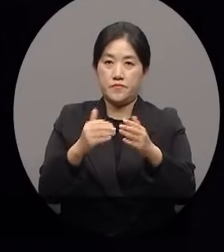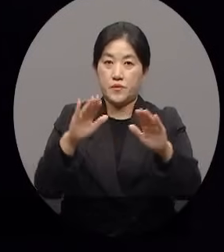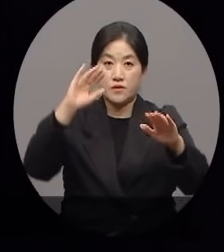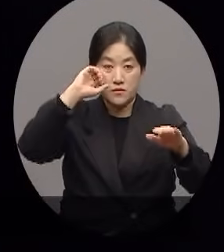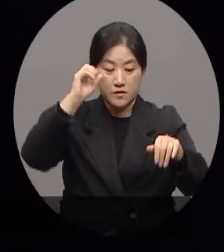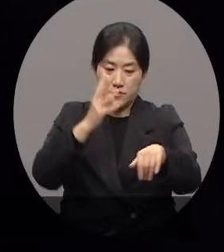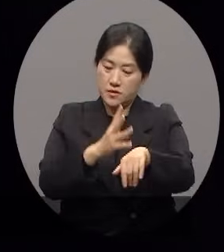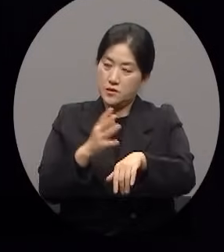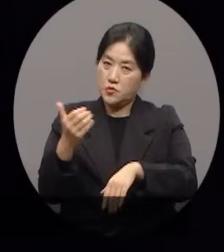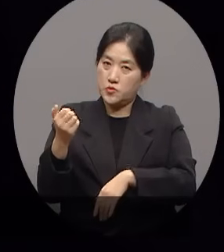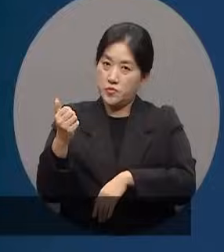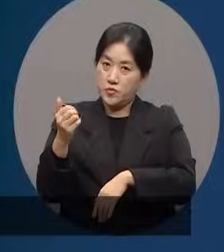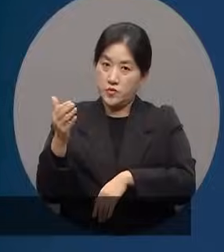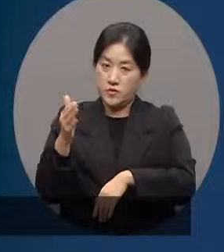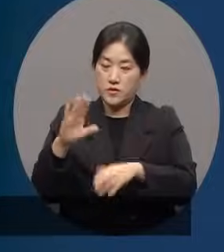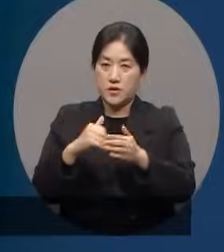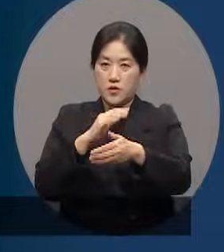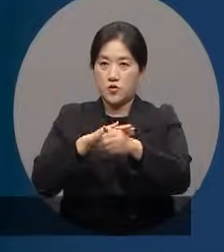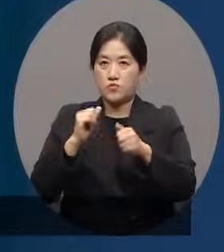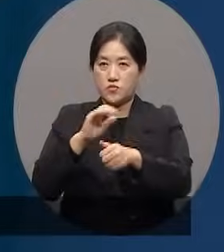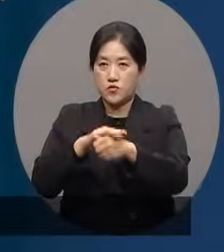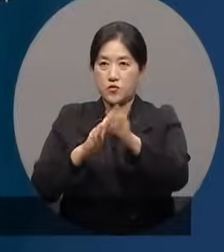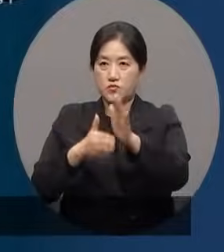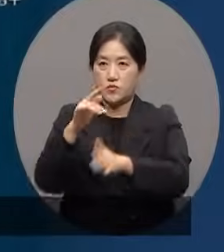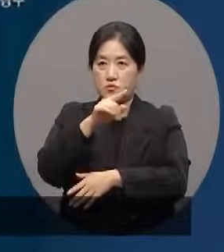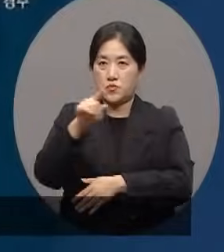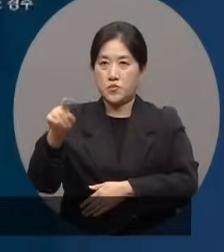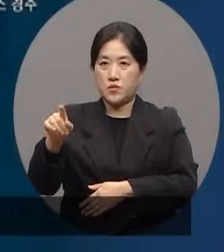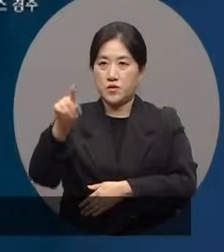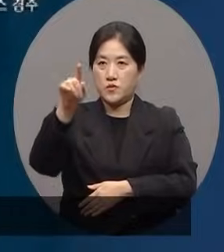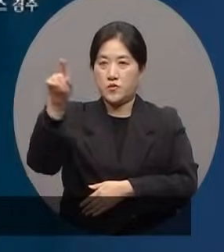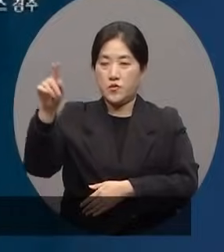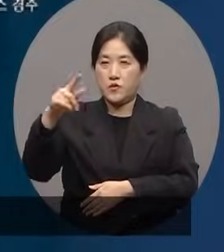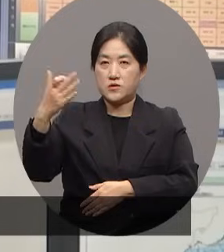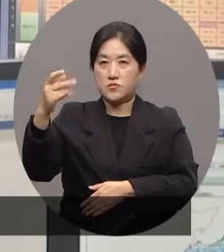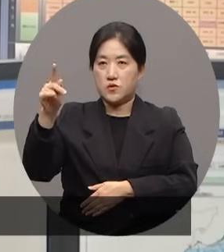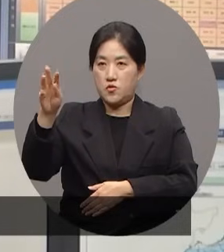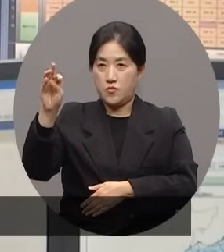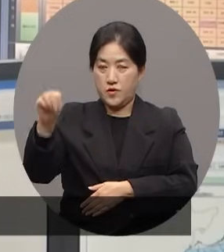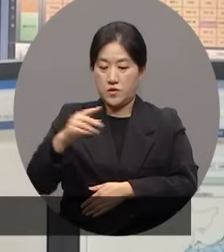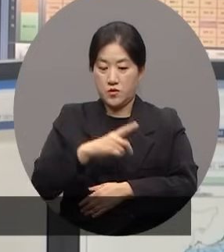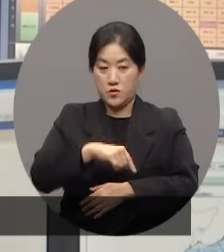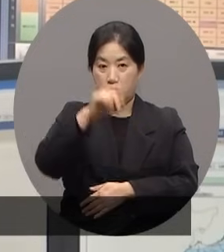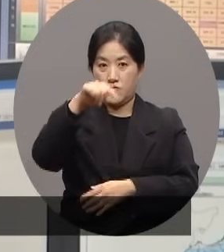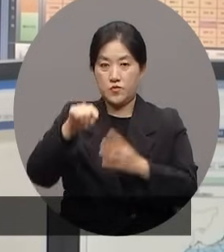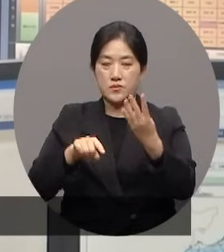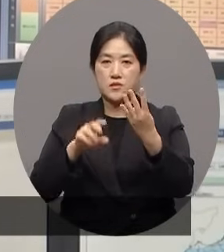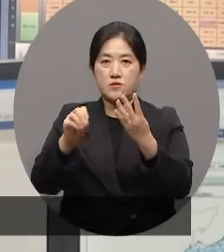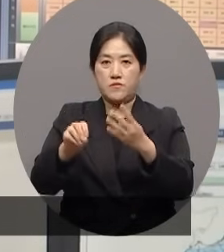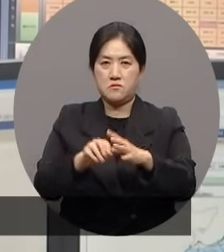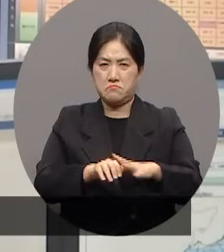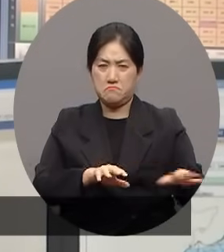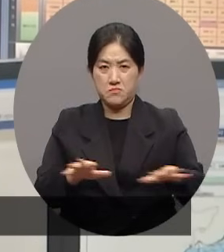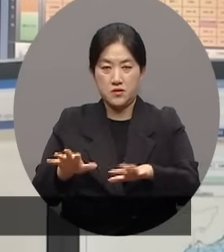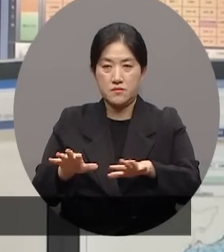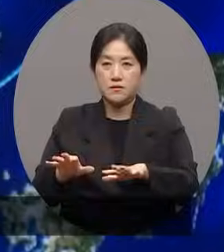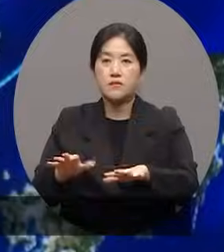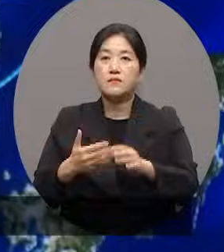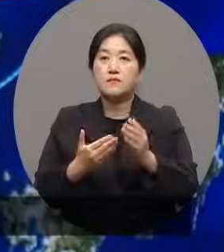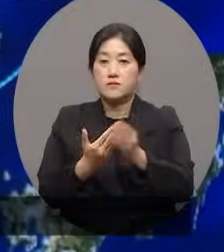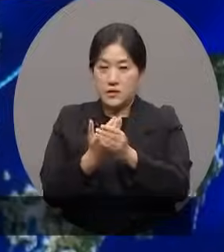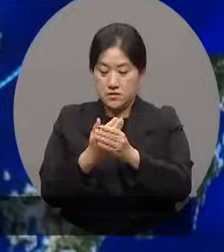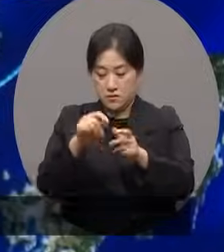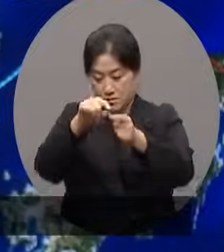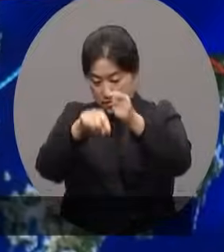오늘 새벽 4시 55분쯤 경북 경주시 동남동쪽 19km 지점에서 규모 4.0의 지진이 발생했습니다.